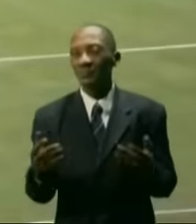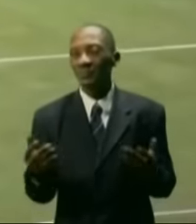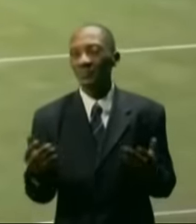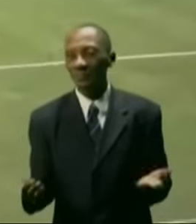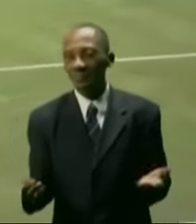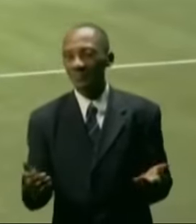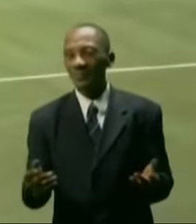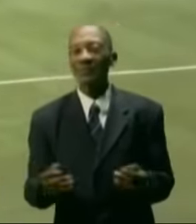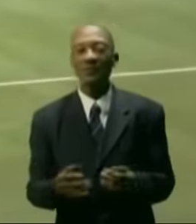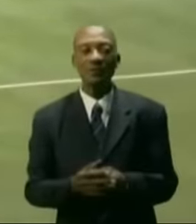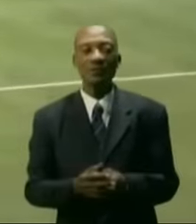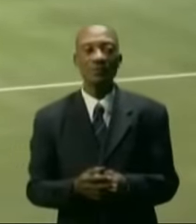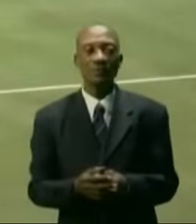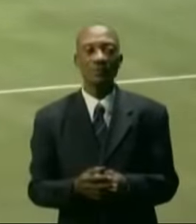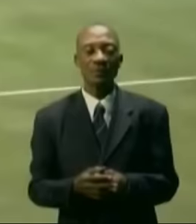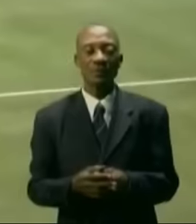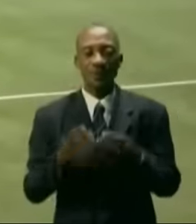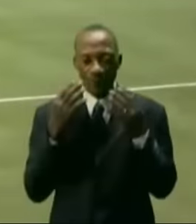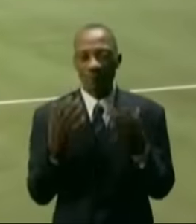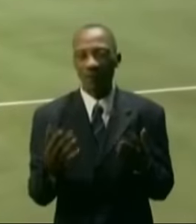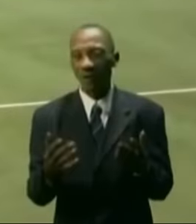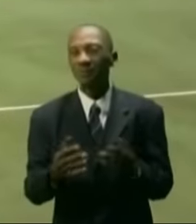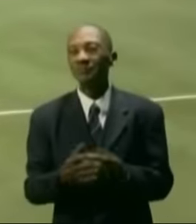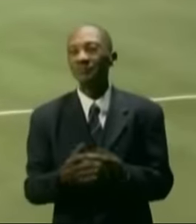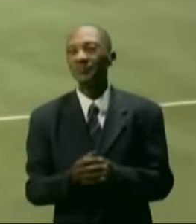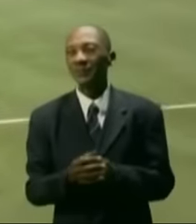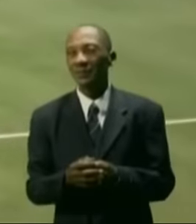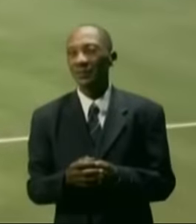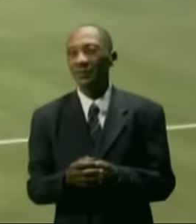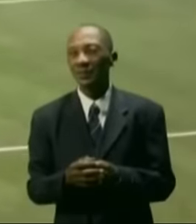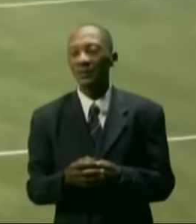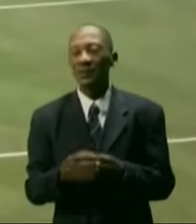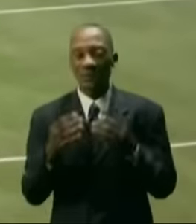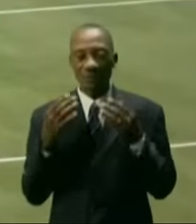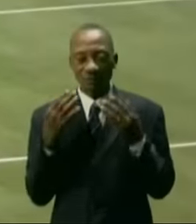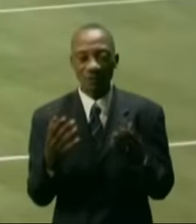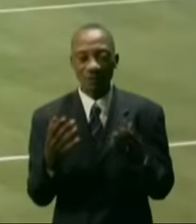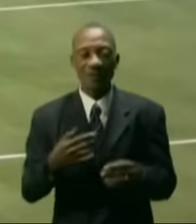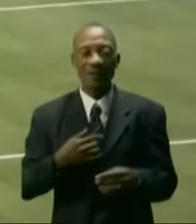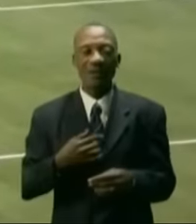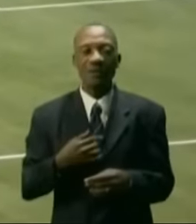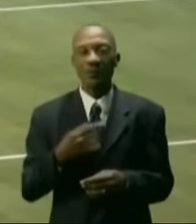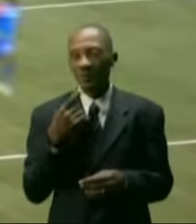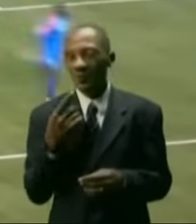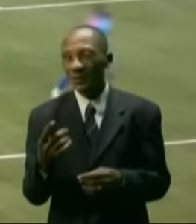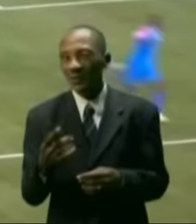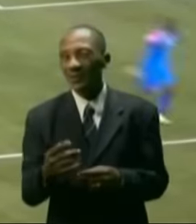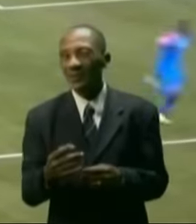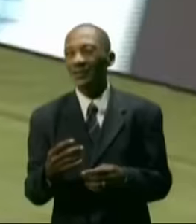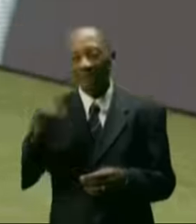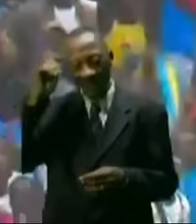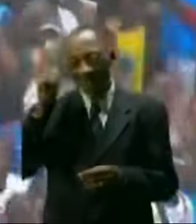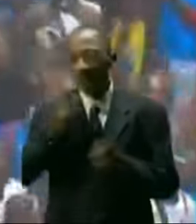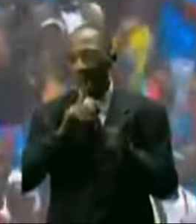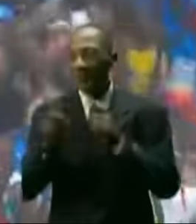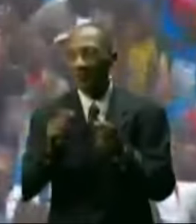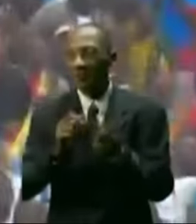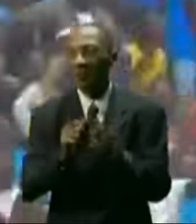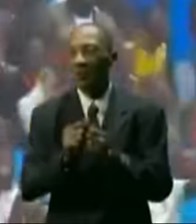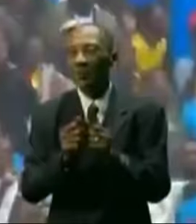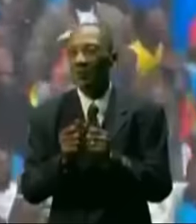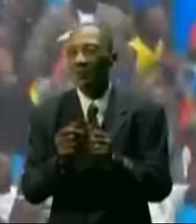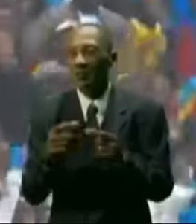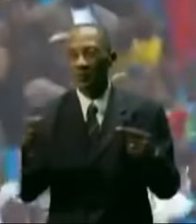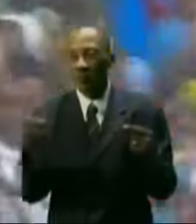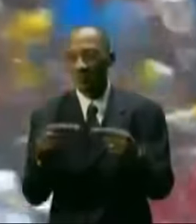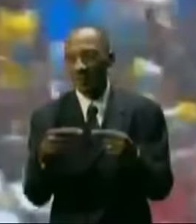de son pied droit une passe décisive à Meshack Elia, auteur de cette unique but de la rencontre. C'est le but. Ouverture du score de